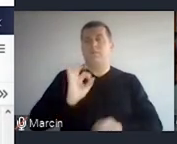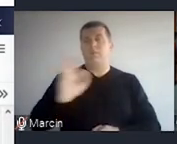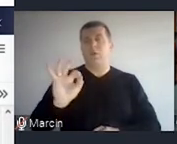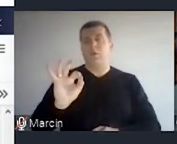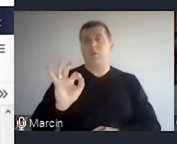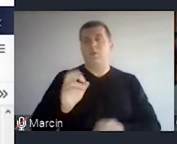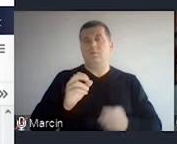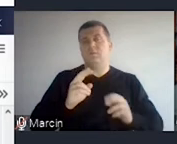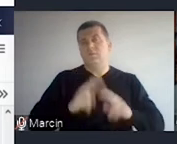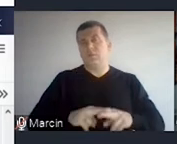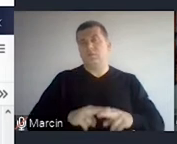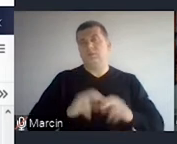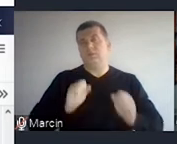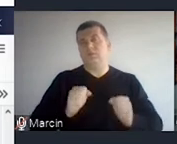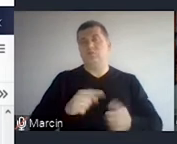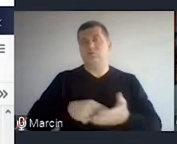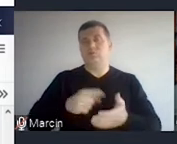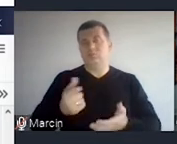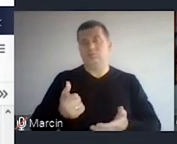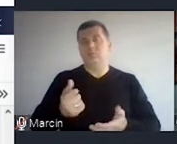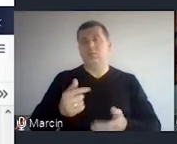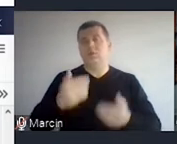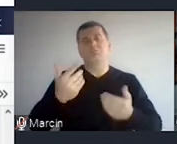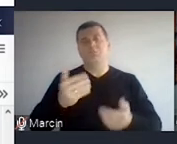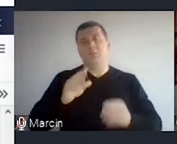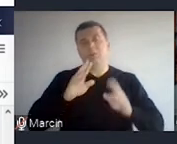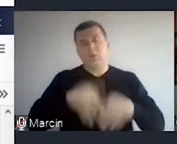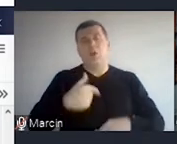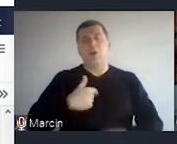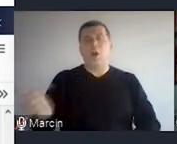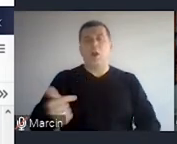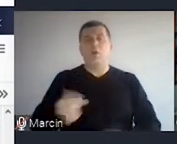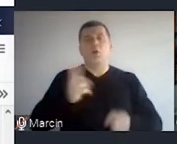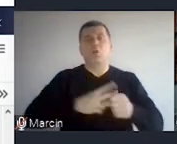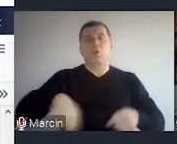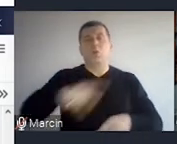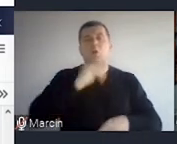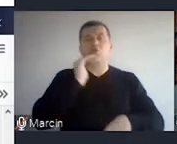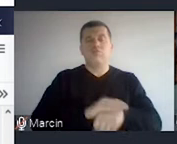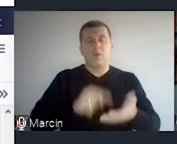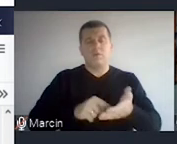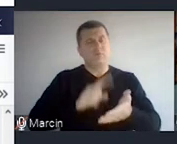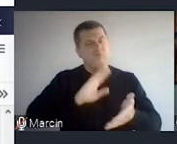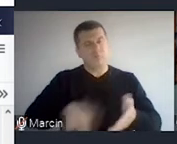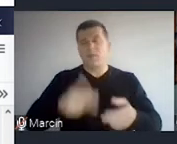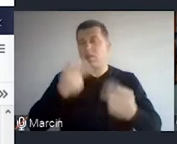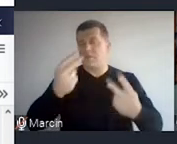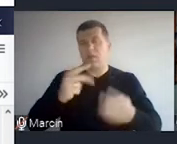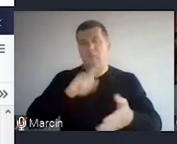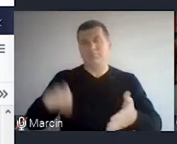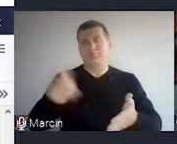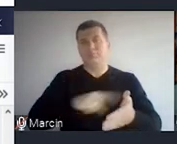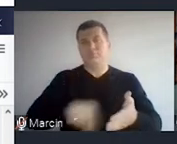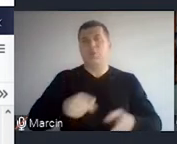swojego funkcjonowania znosi obowiązki, niektóre z obowiązków umowy o dofinansowaniu. Siły wyższej,